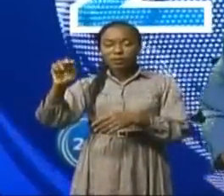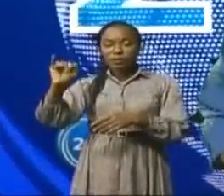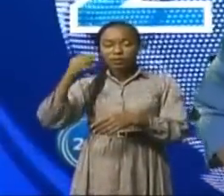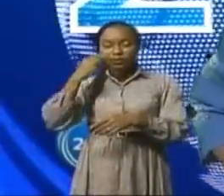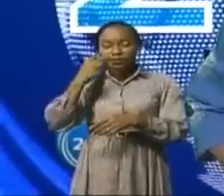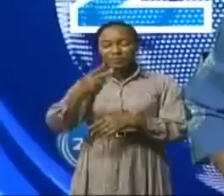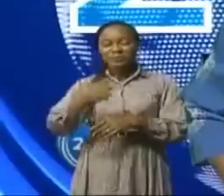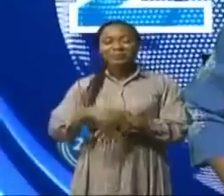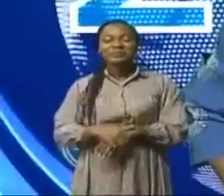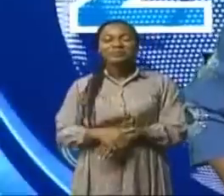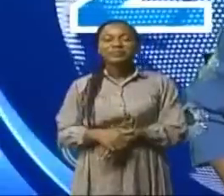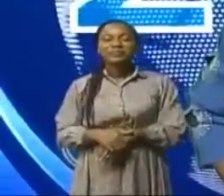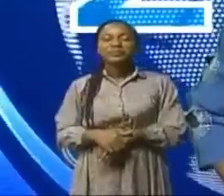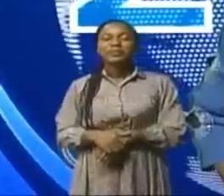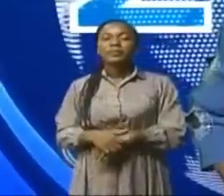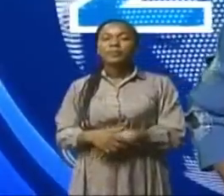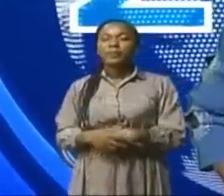l'heure.